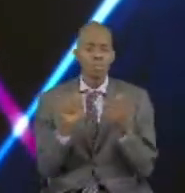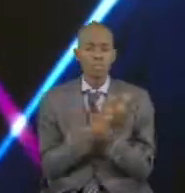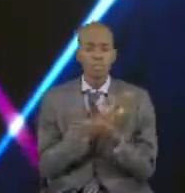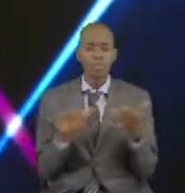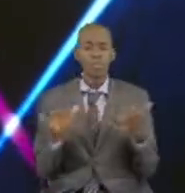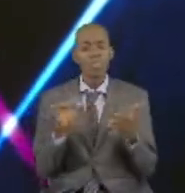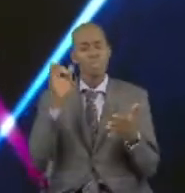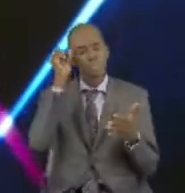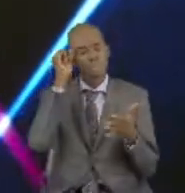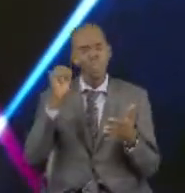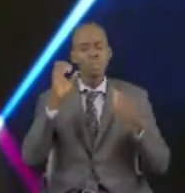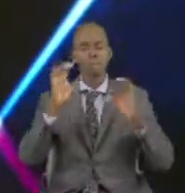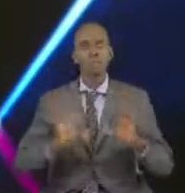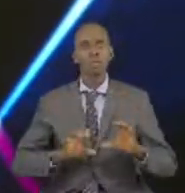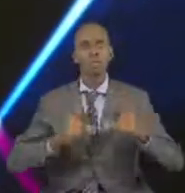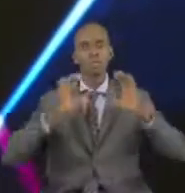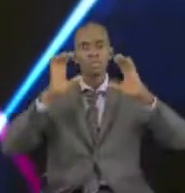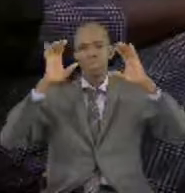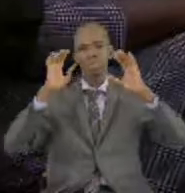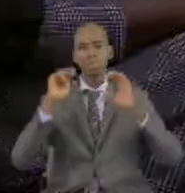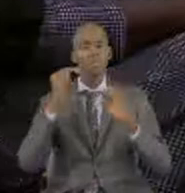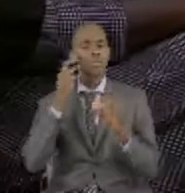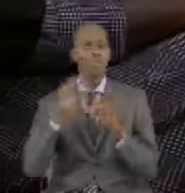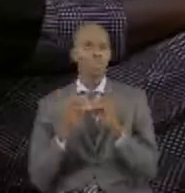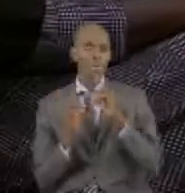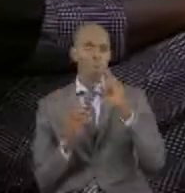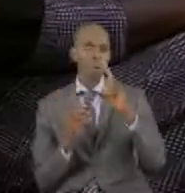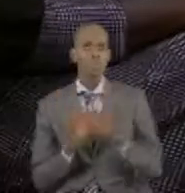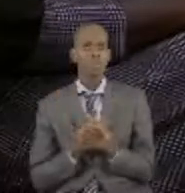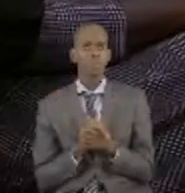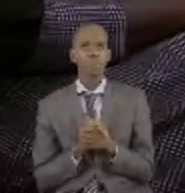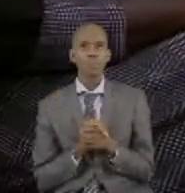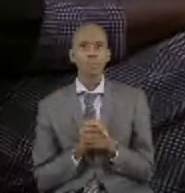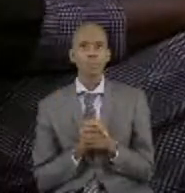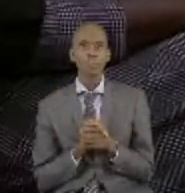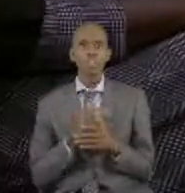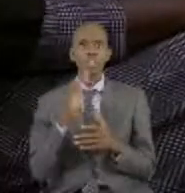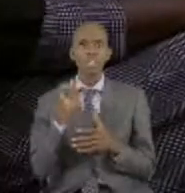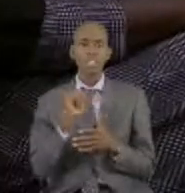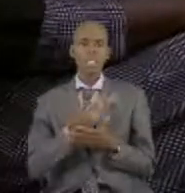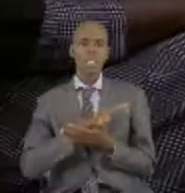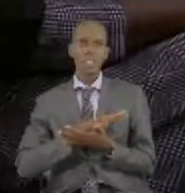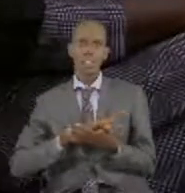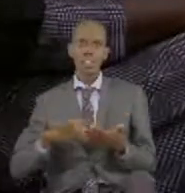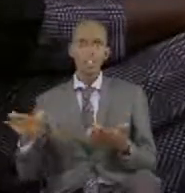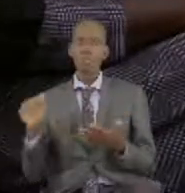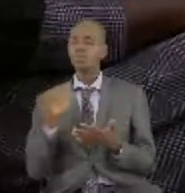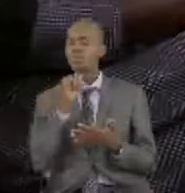identifié le mac est quelque chose qui va détruire sa consécration voyons numéro un c'est quoi c'est